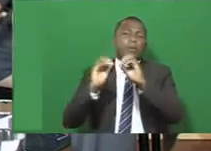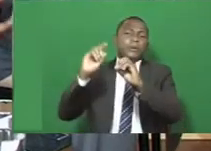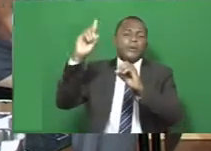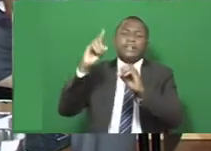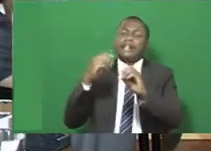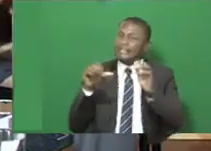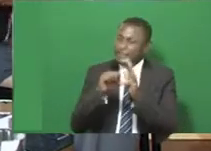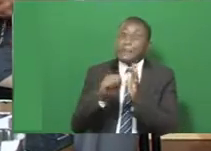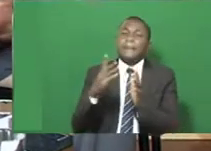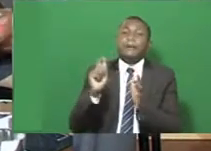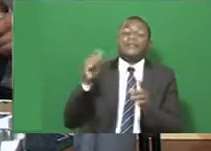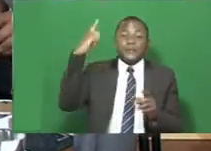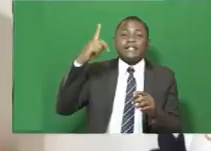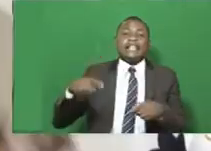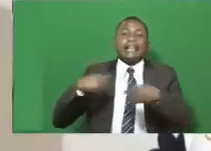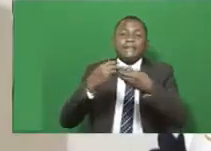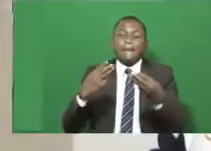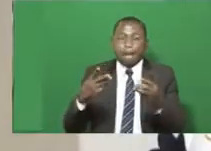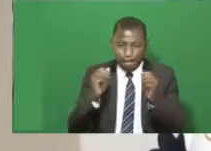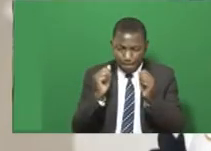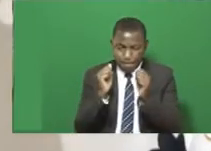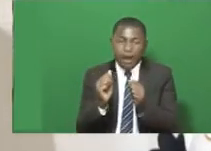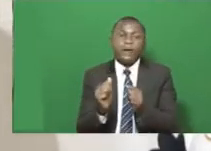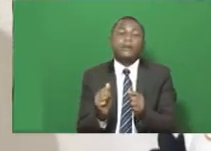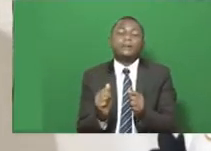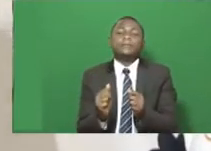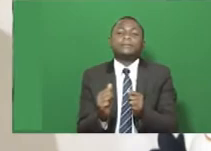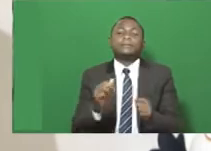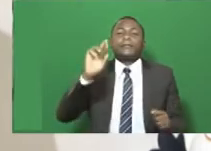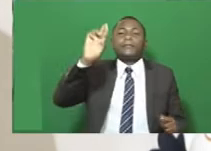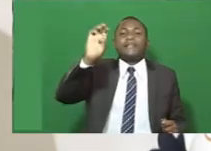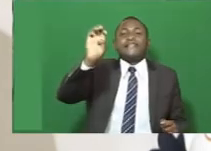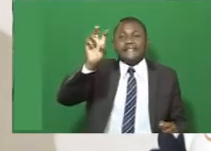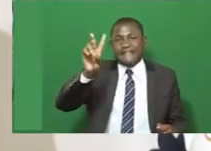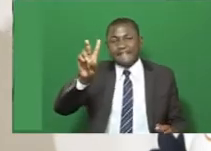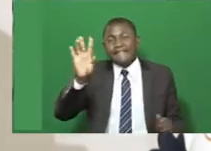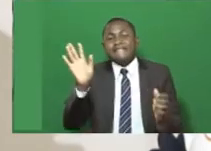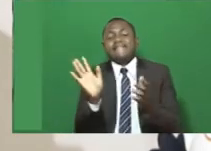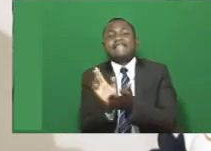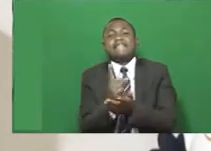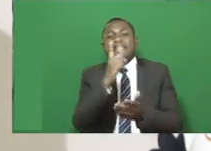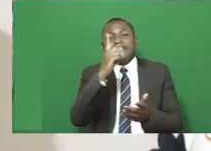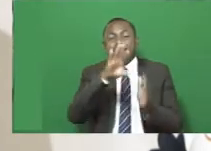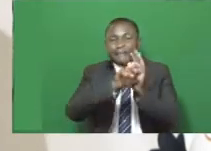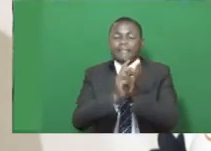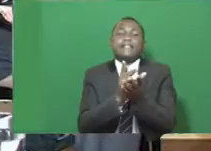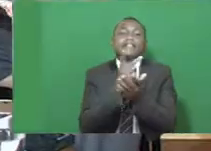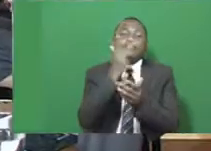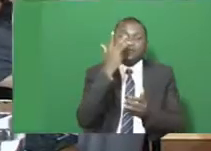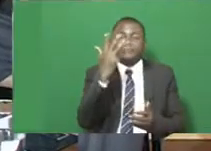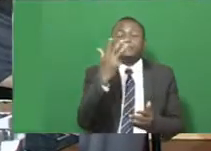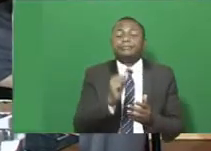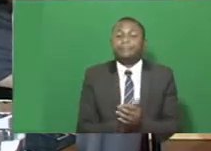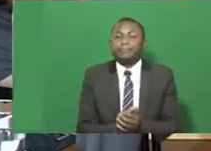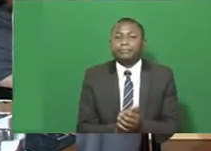simba. Toda kutenda. Regera toverenge pauri kuti ngazvijeke. Zvakazarurwa 11 vhesi ya